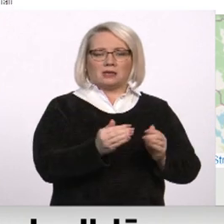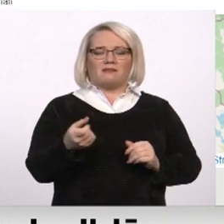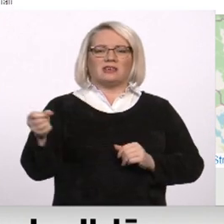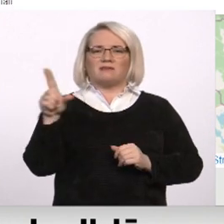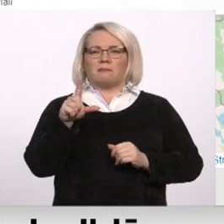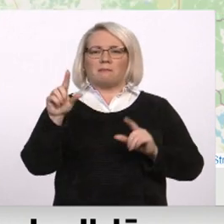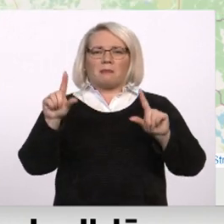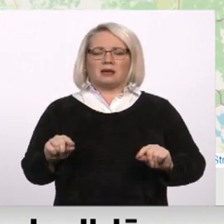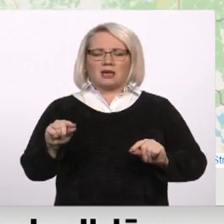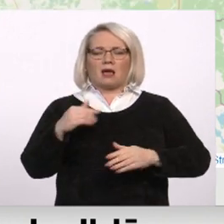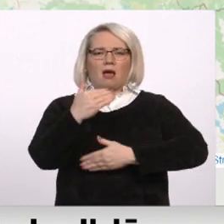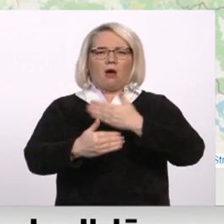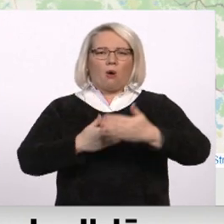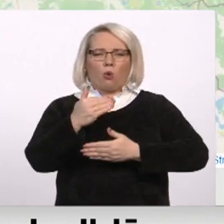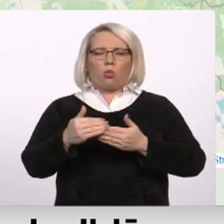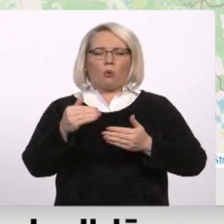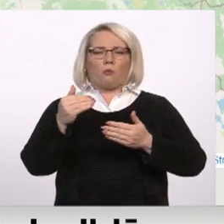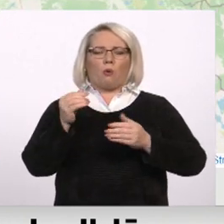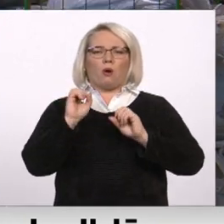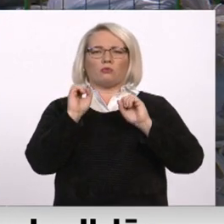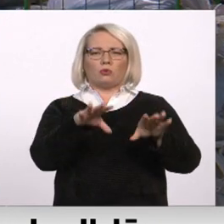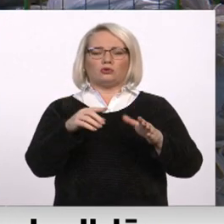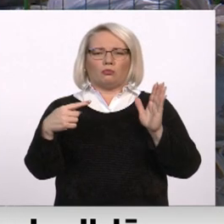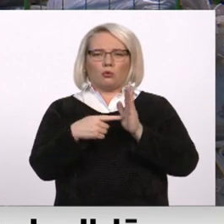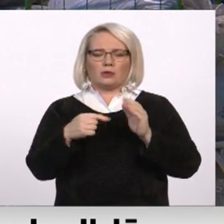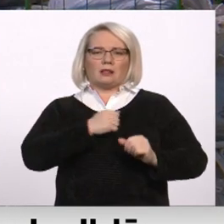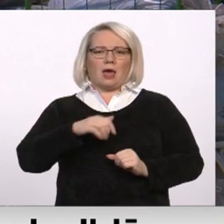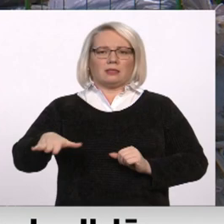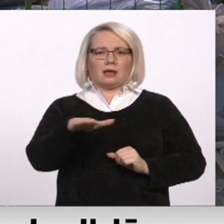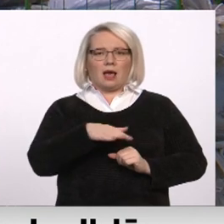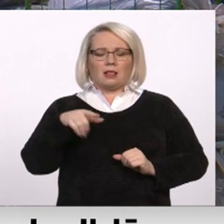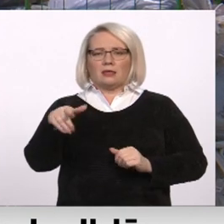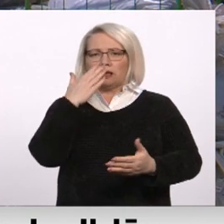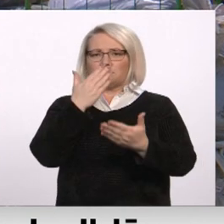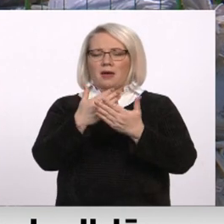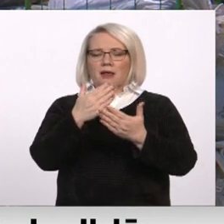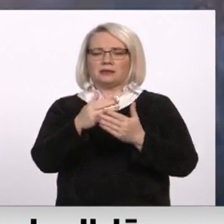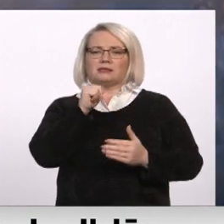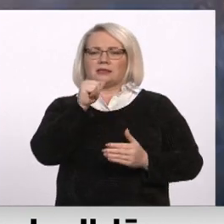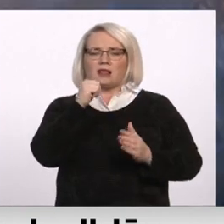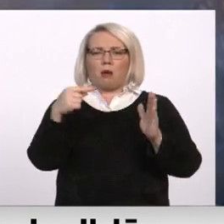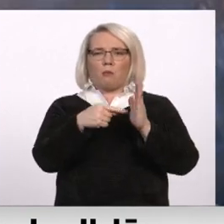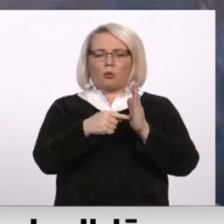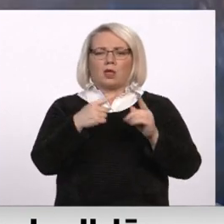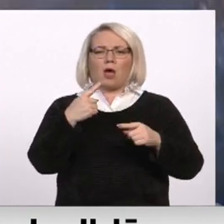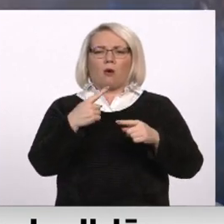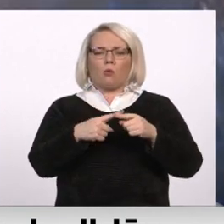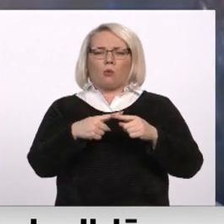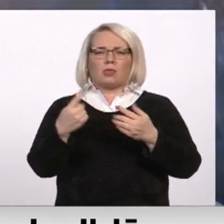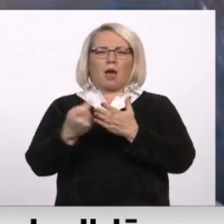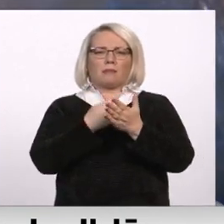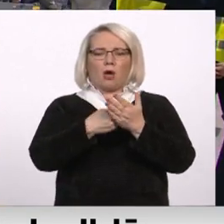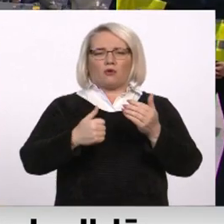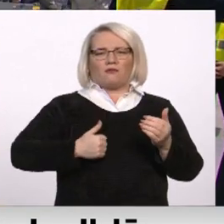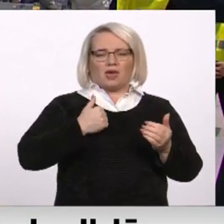tekstila atkritumu nodošanas punkti ir Latgalē. Tas atspoguļojas arī Latvijas zaļā punkta un SKD's īstenotajā pētījumā. Kopumā